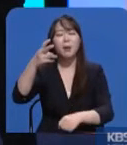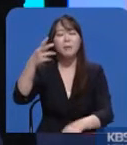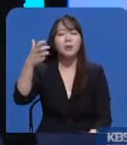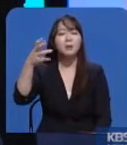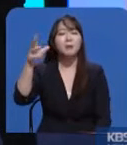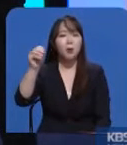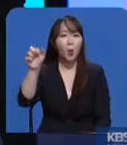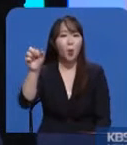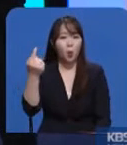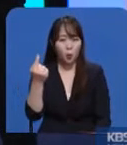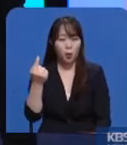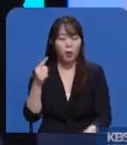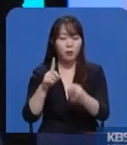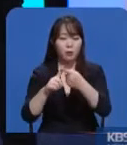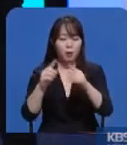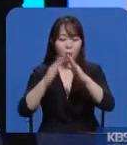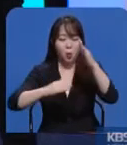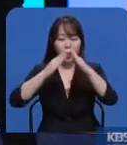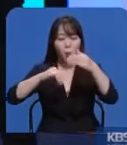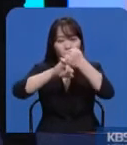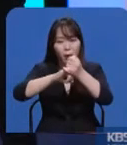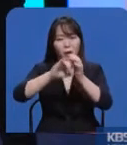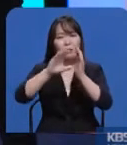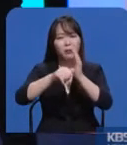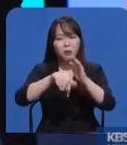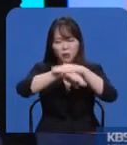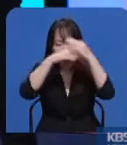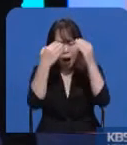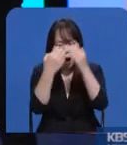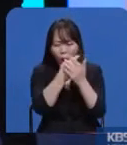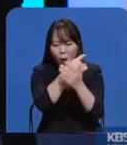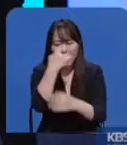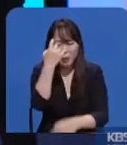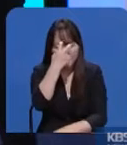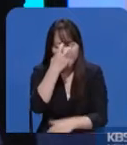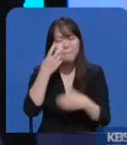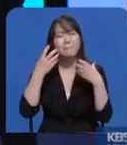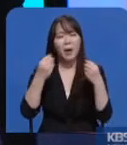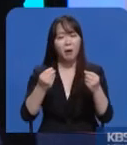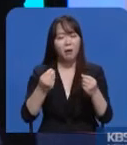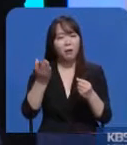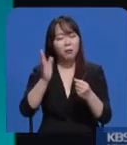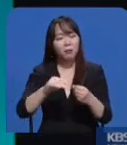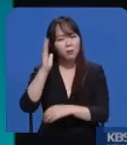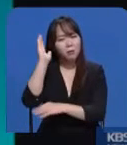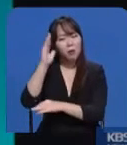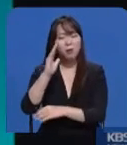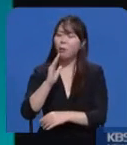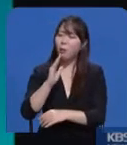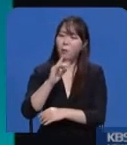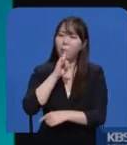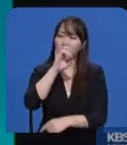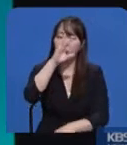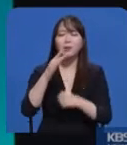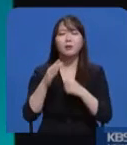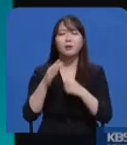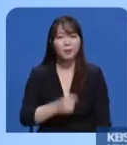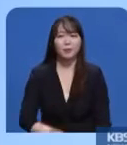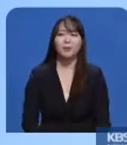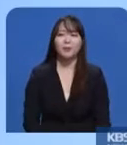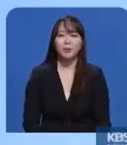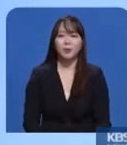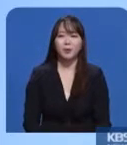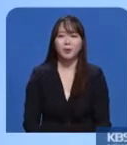호 공급 그 이 공약을 하면서 다 검토를 한 거거든요. 네네. 터무니없는 얘기를 하시니까 그런 것이고요.